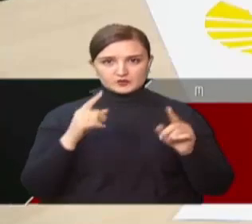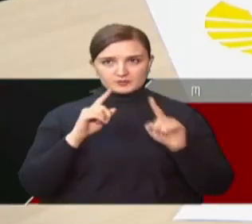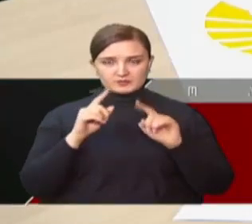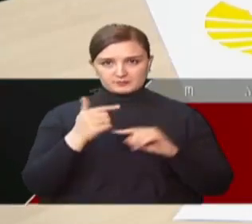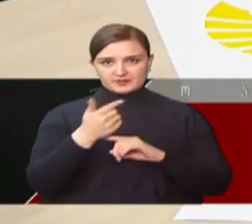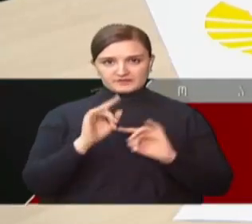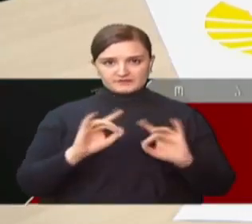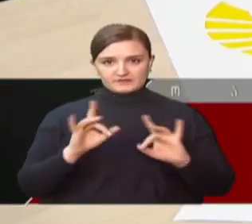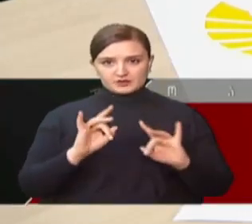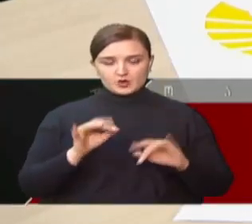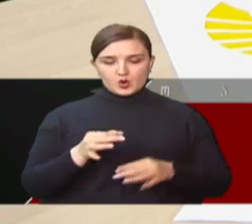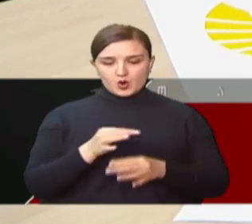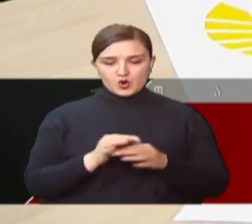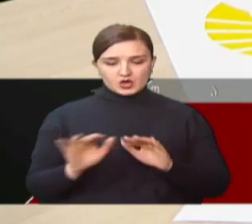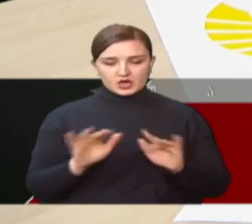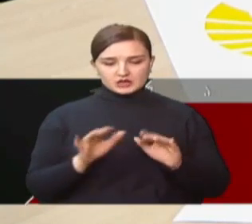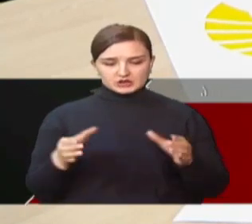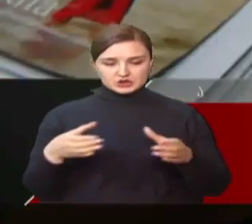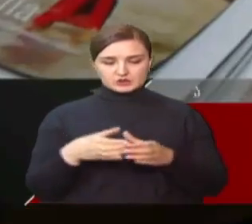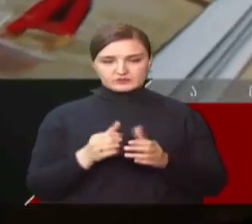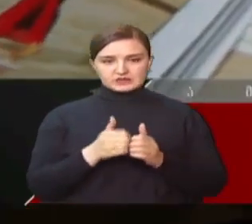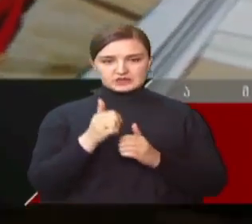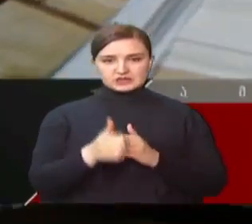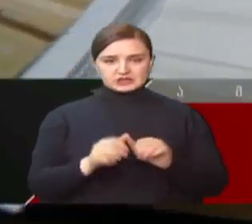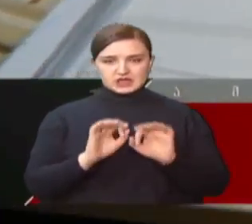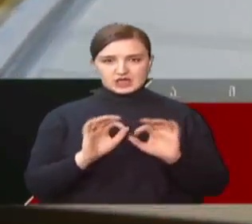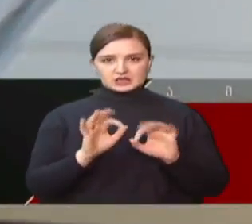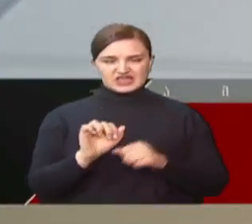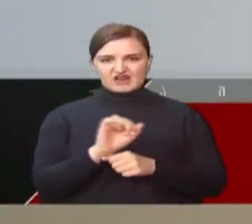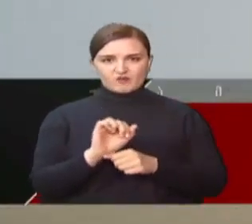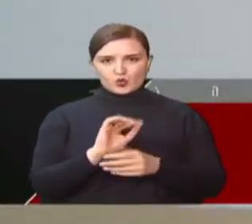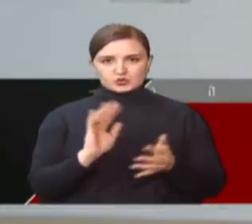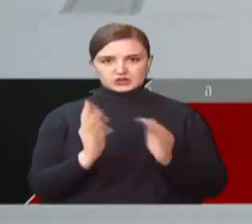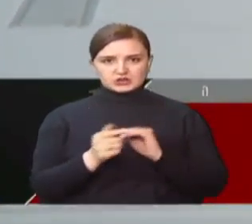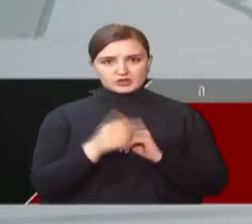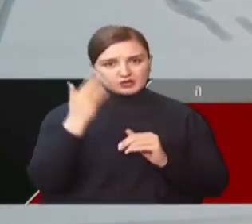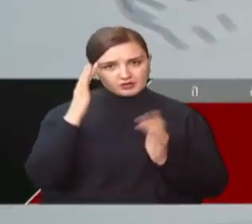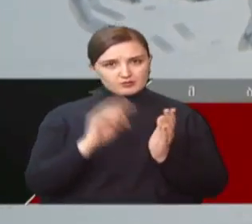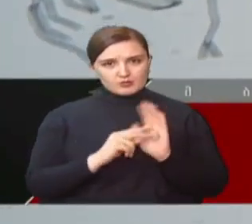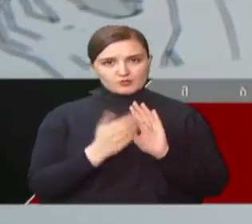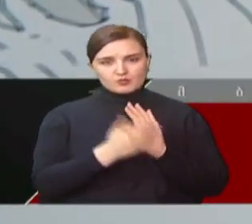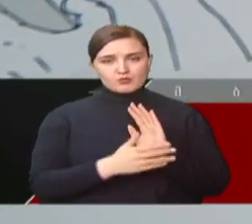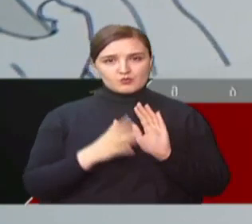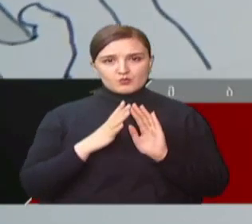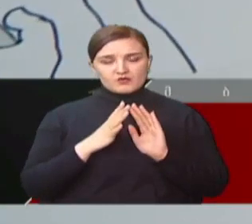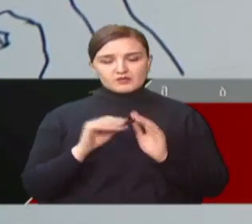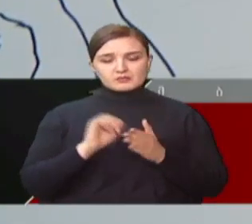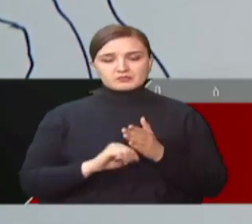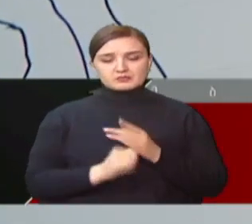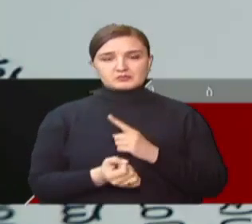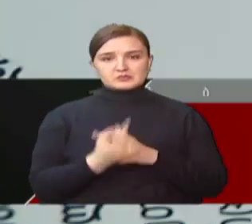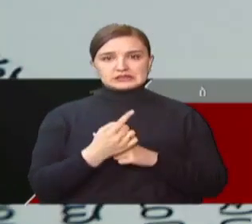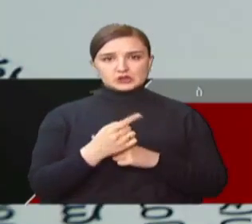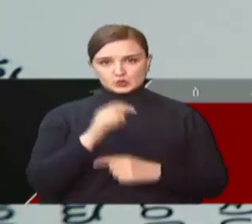საპროტესტო ბანერები და ორგანიზატორთა შემადგენლობა წინასწარ გაცხადებული რევოლუციური მიზნებით. ეგრეთ წოდებული ტრიგერი, ანუ გამომწვევი მიზეზი